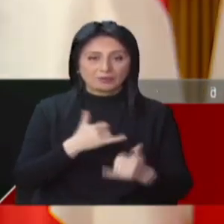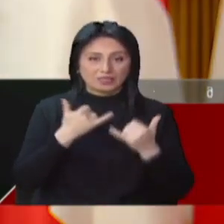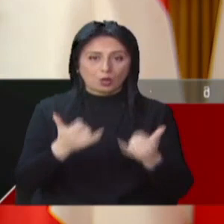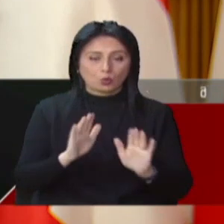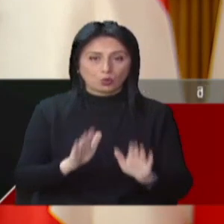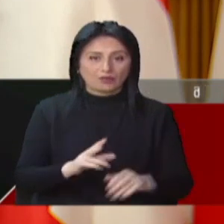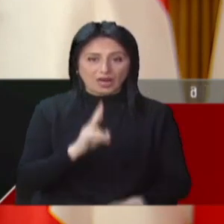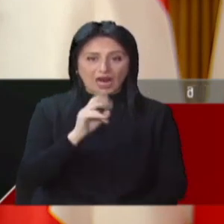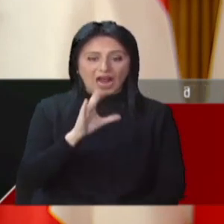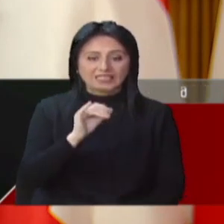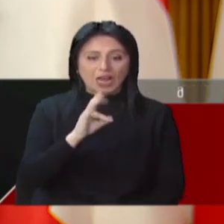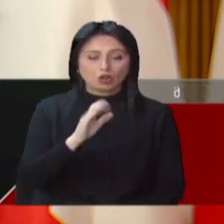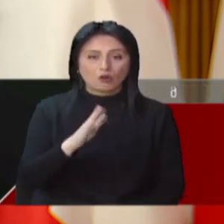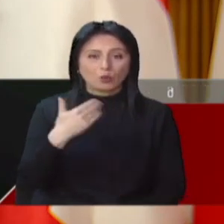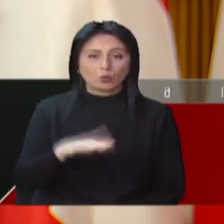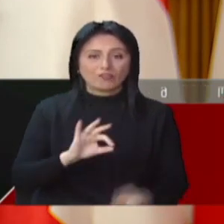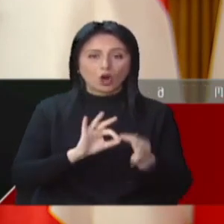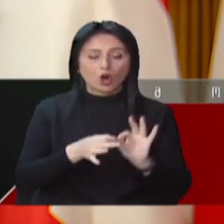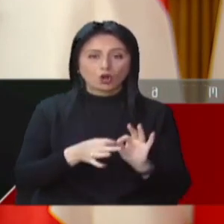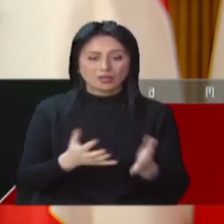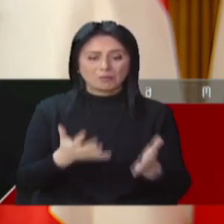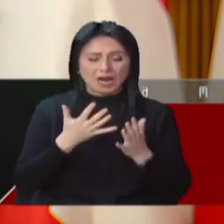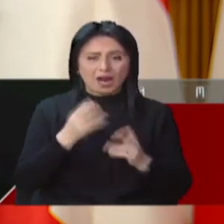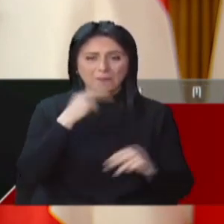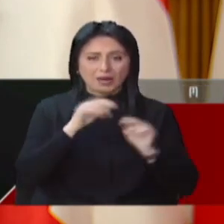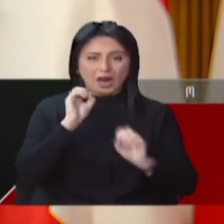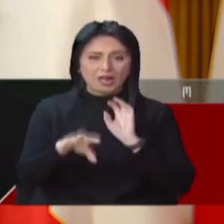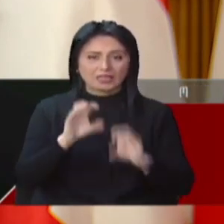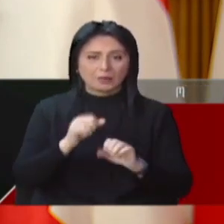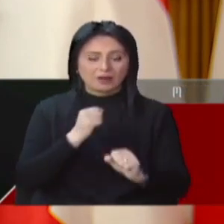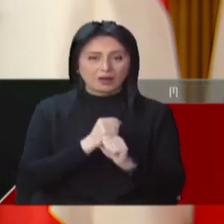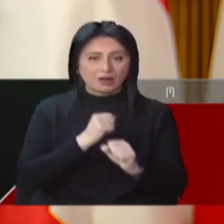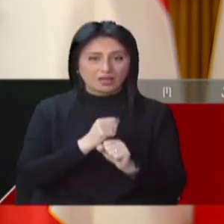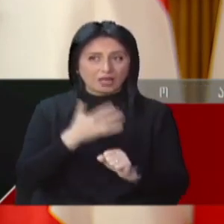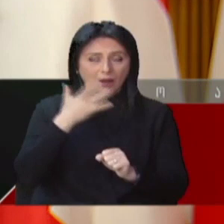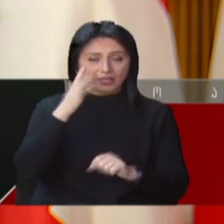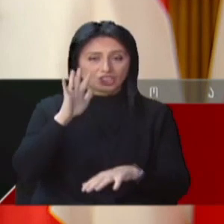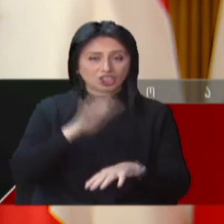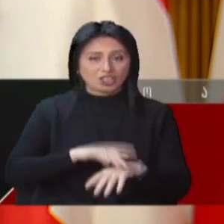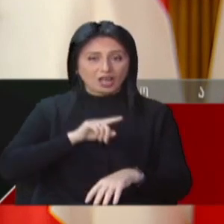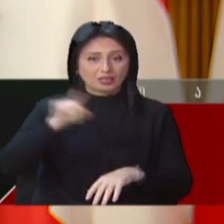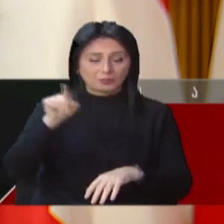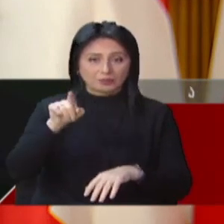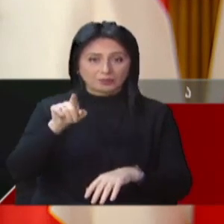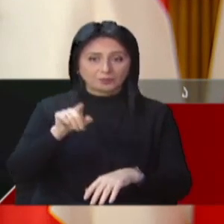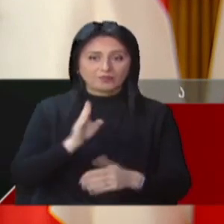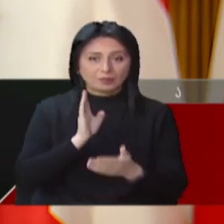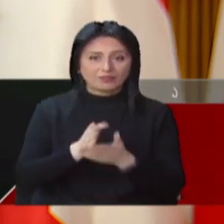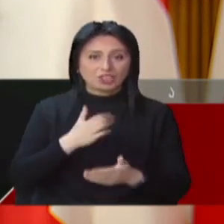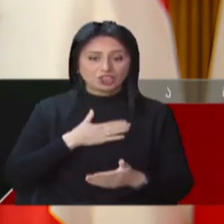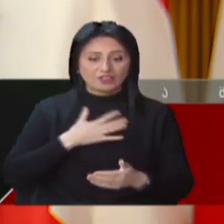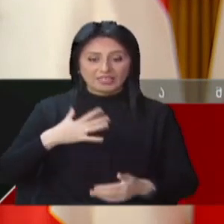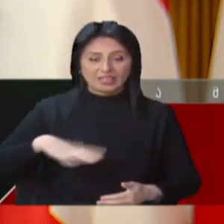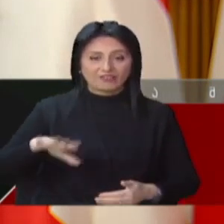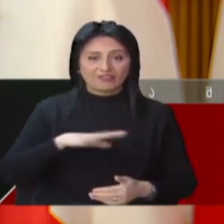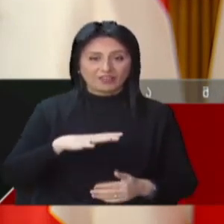ემსახურება. Კასიანოვმა უკვე ძალიან კონკრეტული და მკაფიო ბრალდება გაახმოვანა ამერიკის შეერთებული შტატების მიმართ ჩვენი